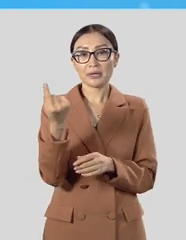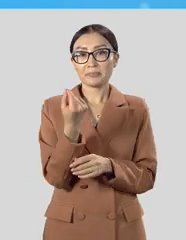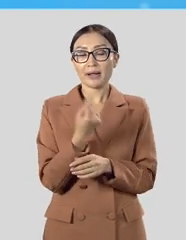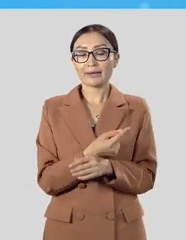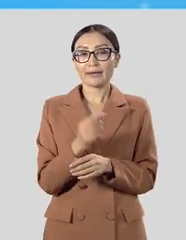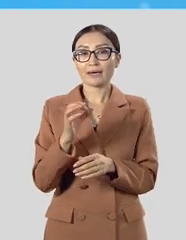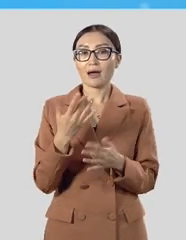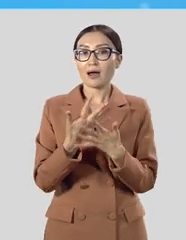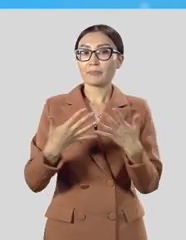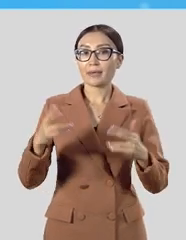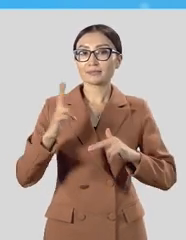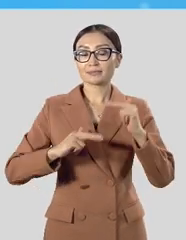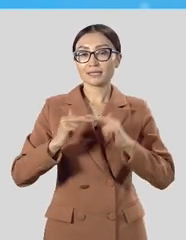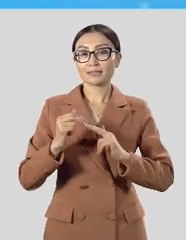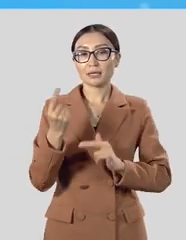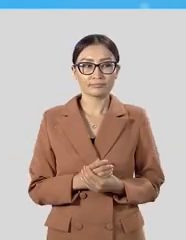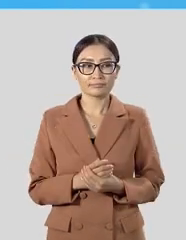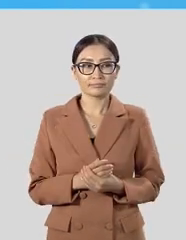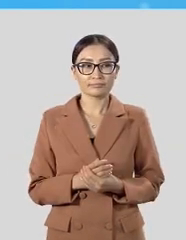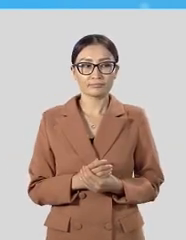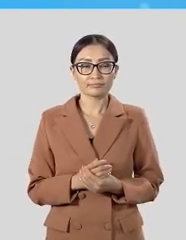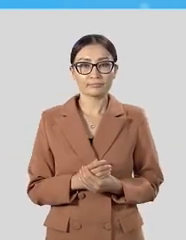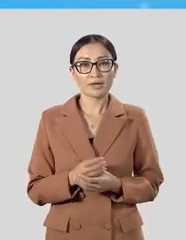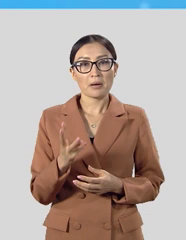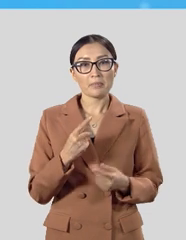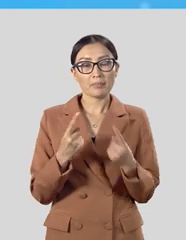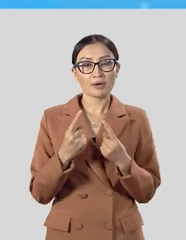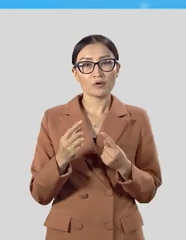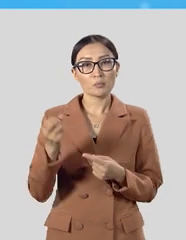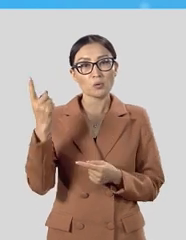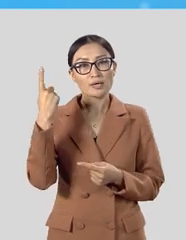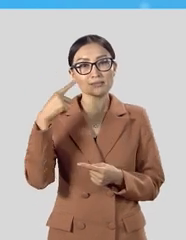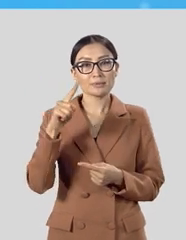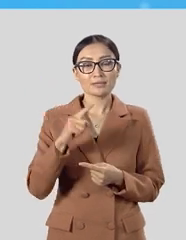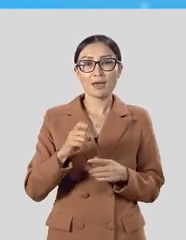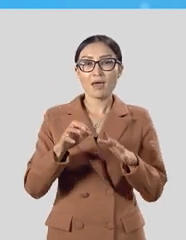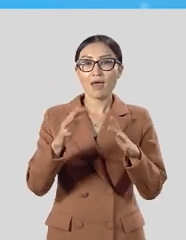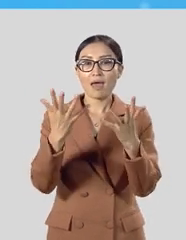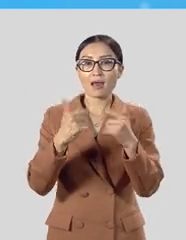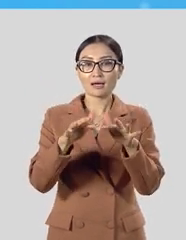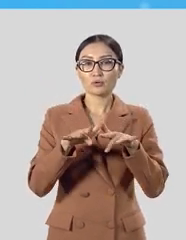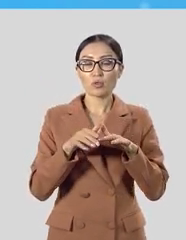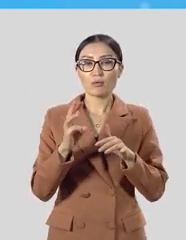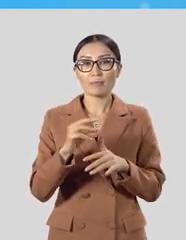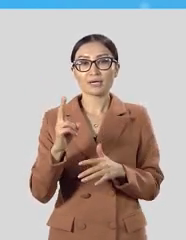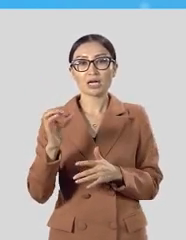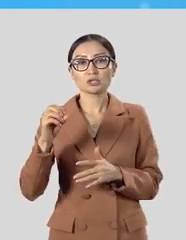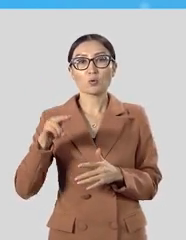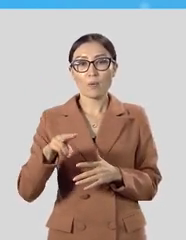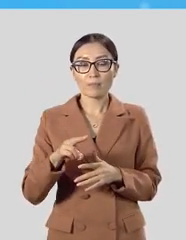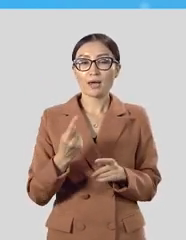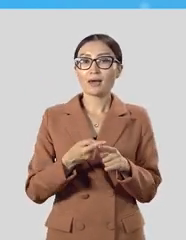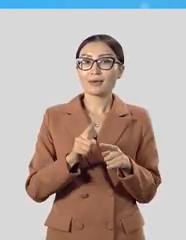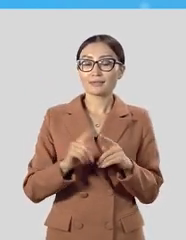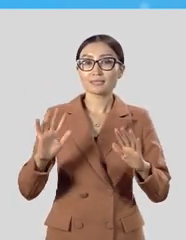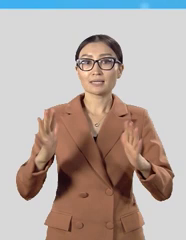объекты – строение мельчайших клеток. Мы поговорим про изобретение электронного микроскопа. Именно